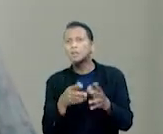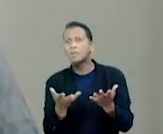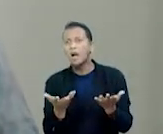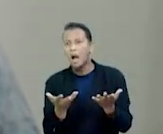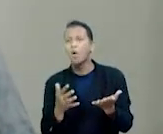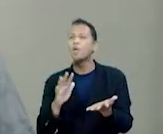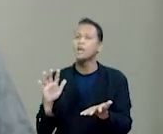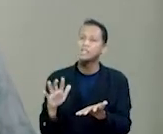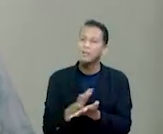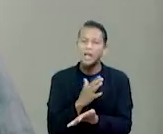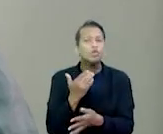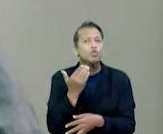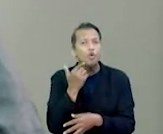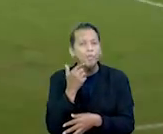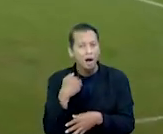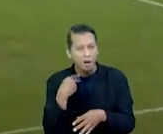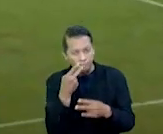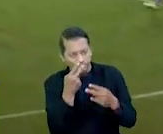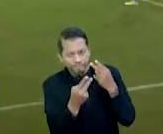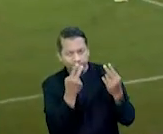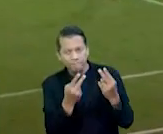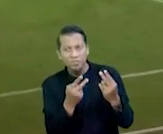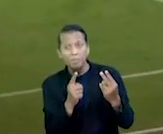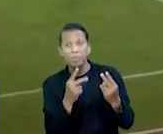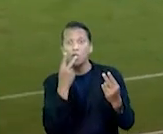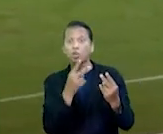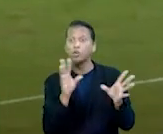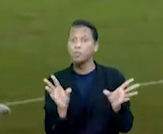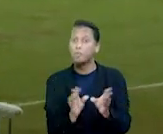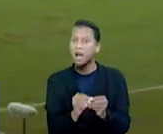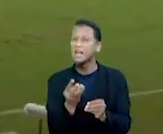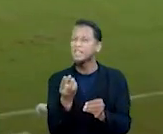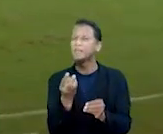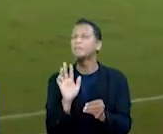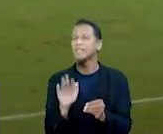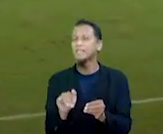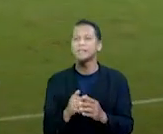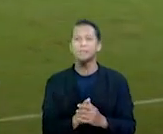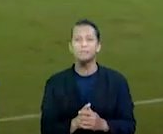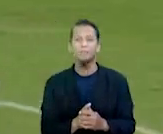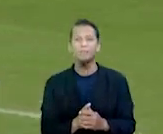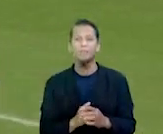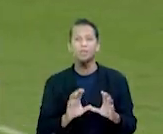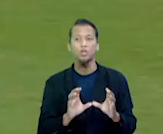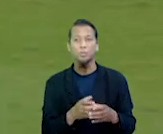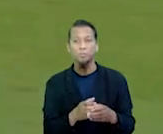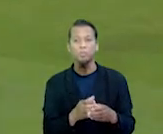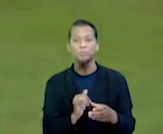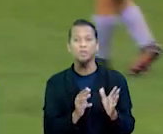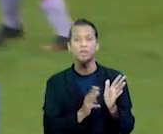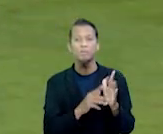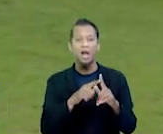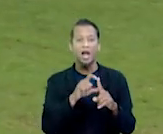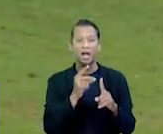memantau karena jumlahnya masih terbatas. Para pemain klub raksasa benua biru seperti Atletico Madrid dan Barcelona